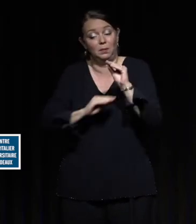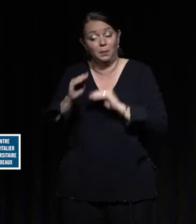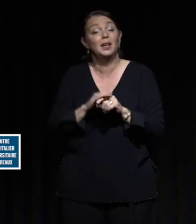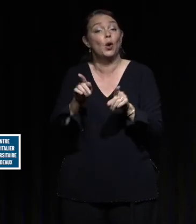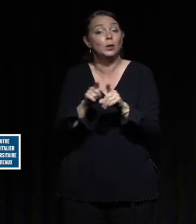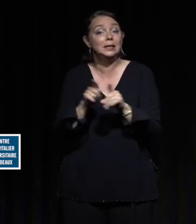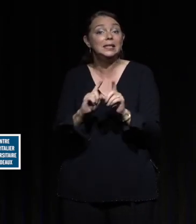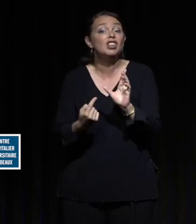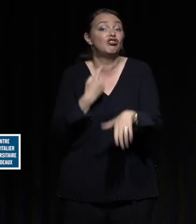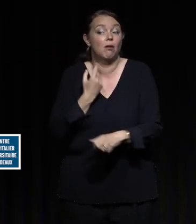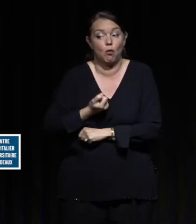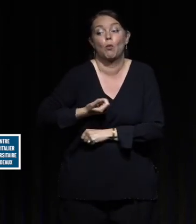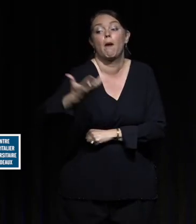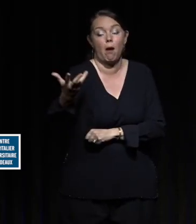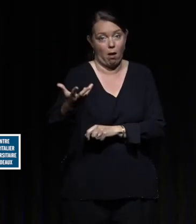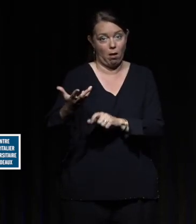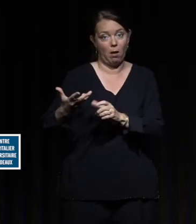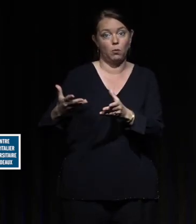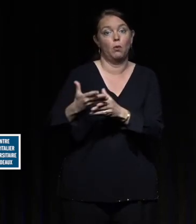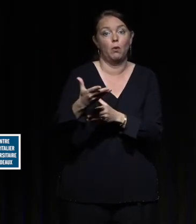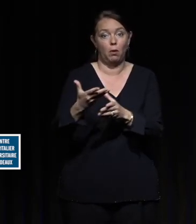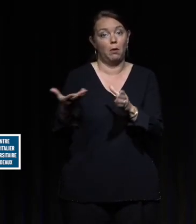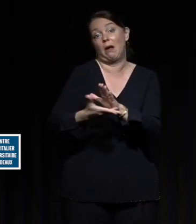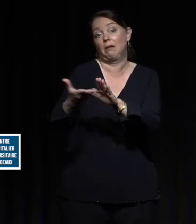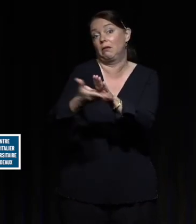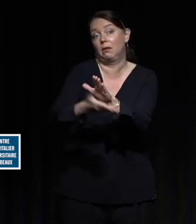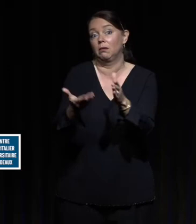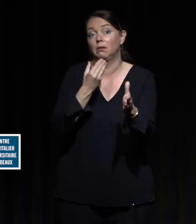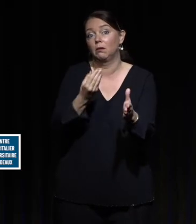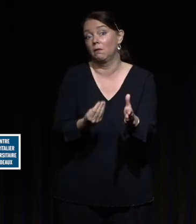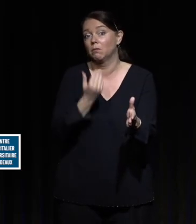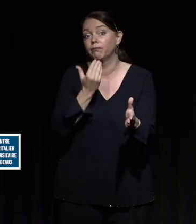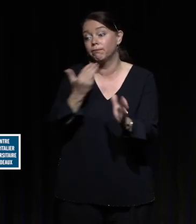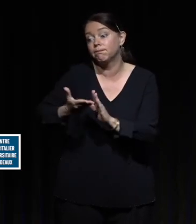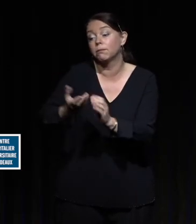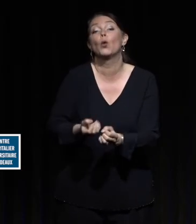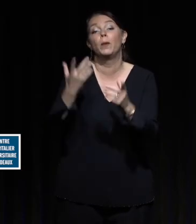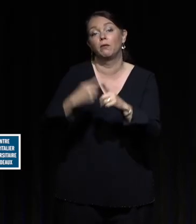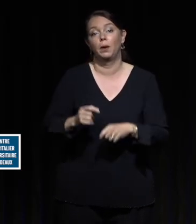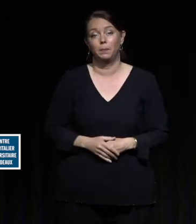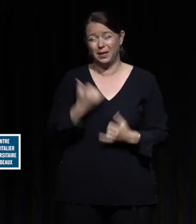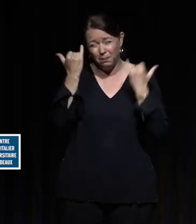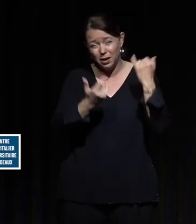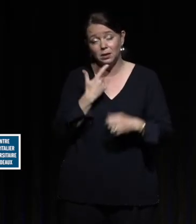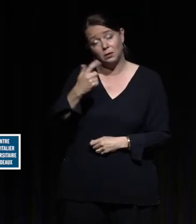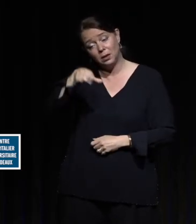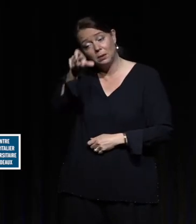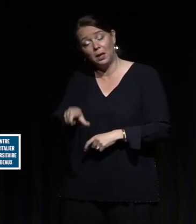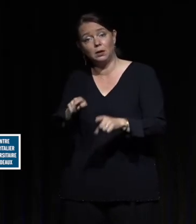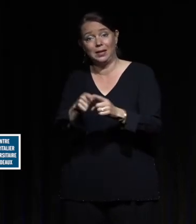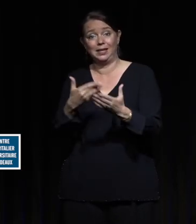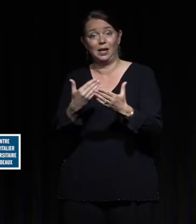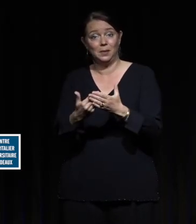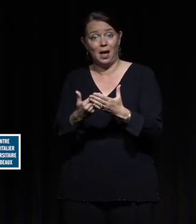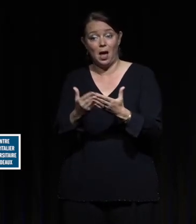éventuels que vous avez dans votre parcours d'infertilité. Alors vous imaginez, ça veut dire que dans votre tête, il faudrait avoir un truc comme ça. Eh bien